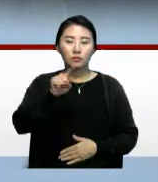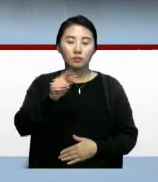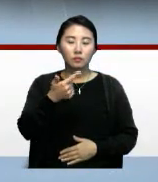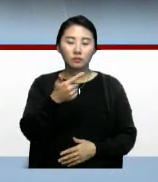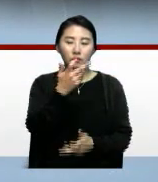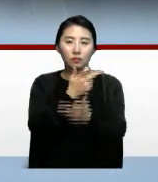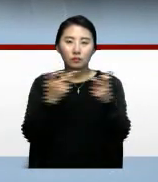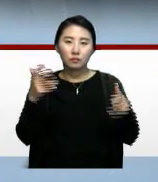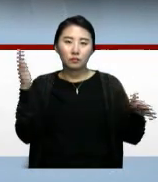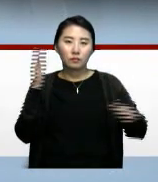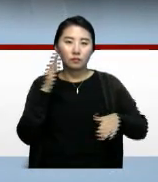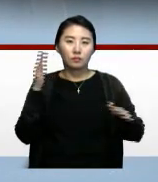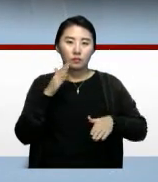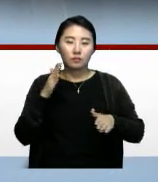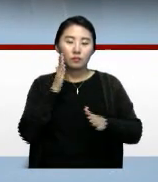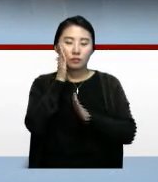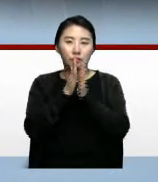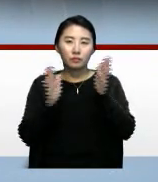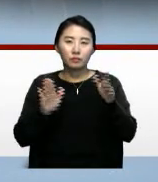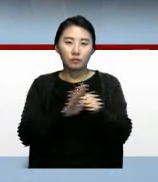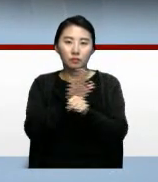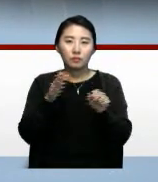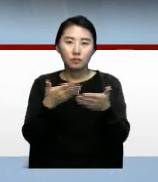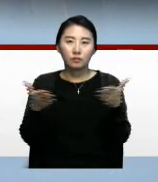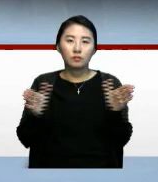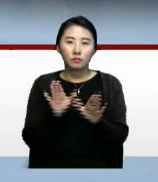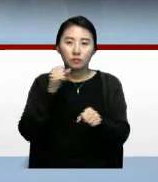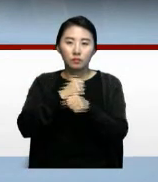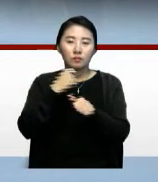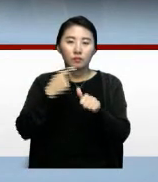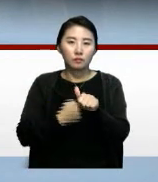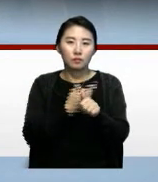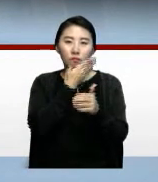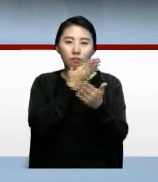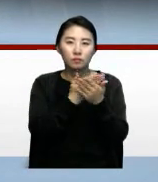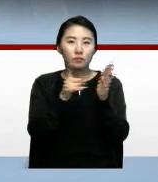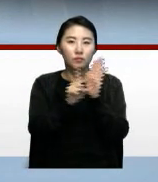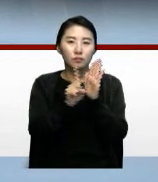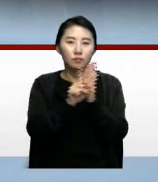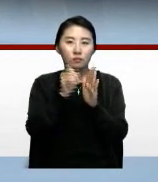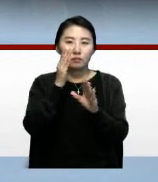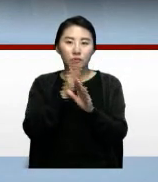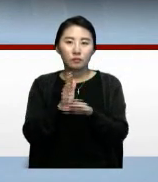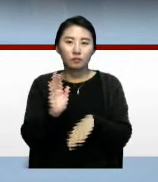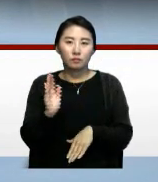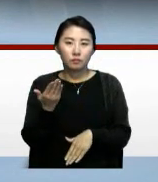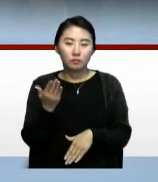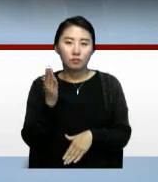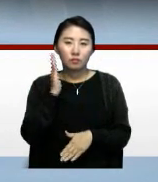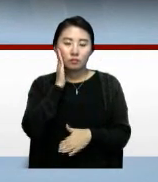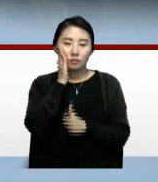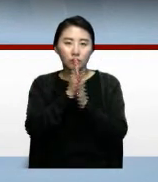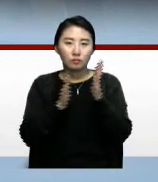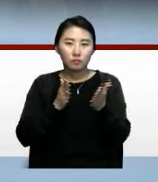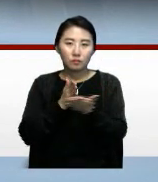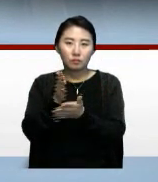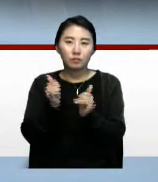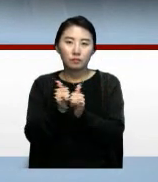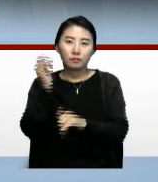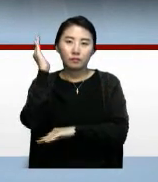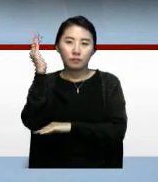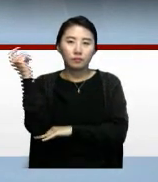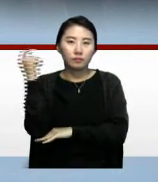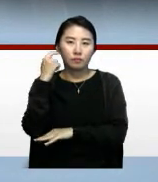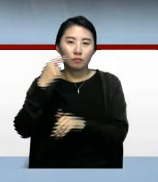천마산을 좋아하는 학생들이 숲사랑 동아리를 만들어 자연의 소중함을 알리고 있습니다. 숲 전문가 강연을